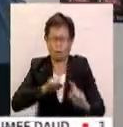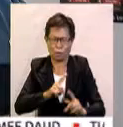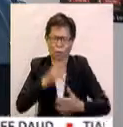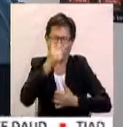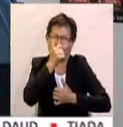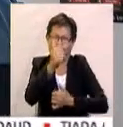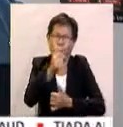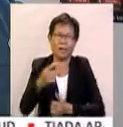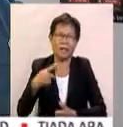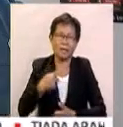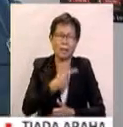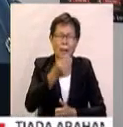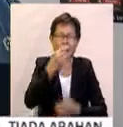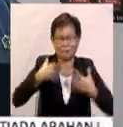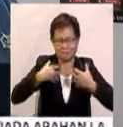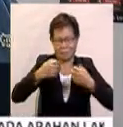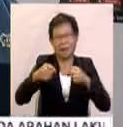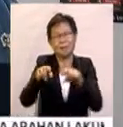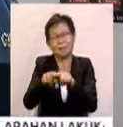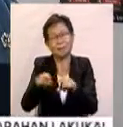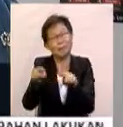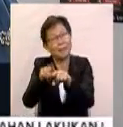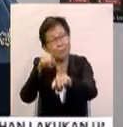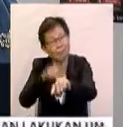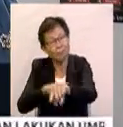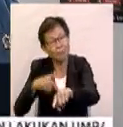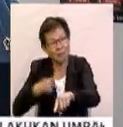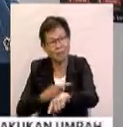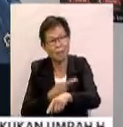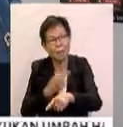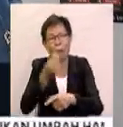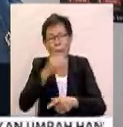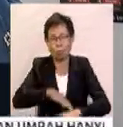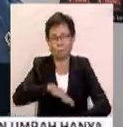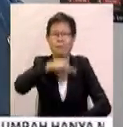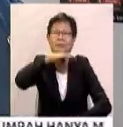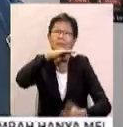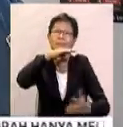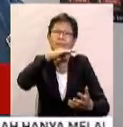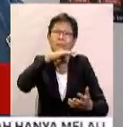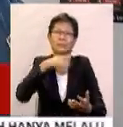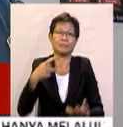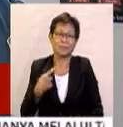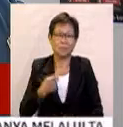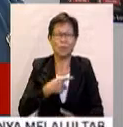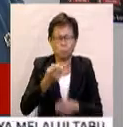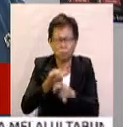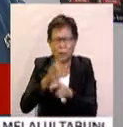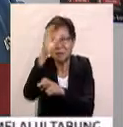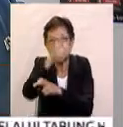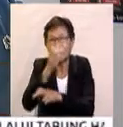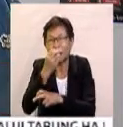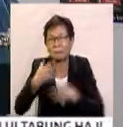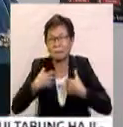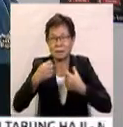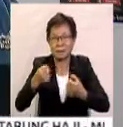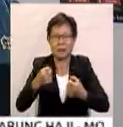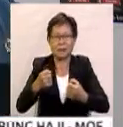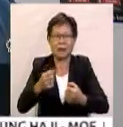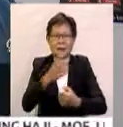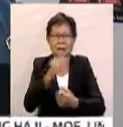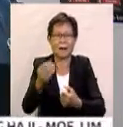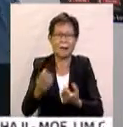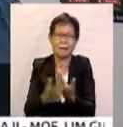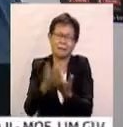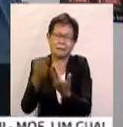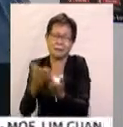kita rasa macam kita nak makan benda yang sihat juga, tapi at the same time kita nak benda yang mengenyangkan. Susah juga nak cari restoran makanan sihat tapi mengenyangkan. Tapi